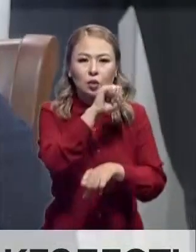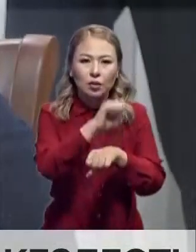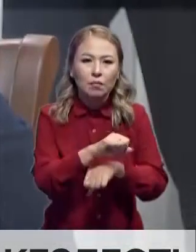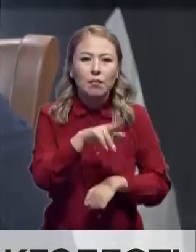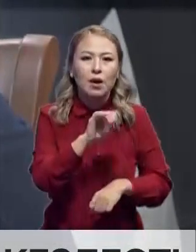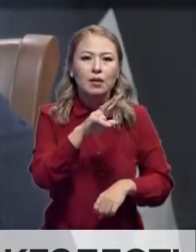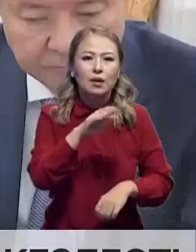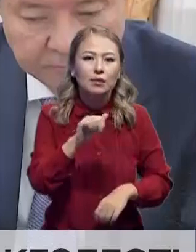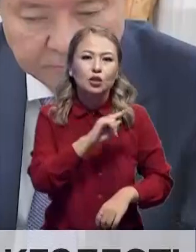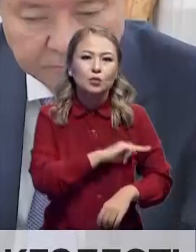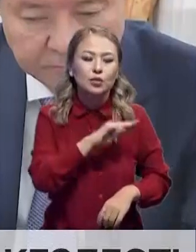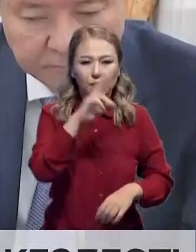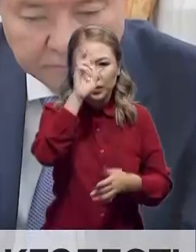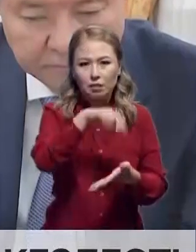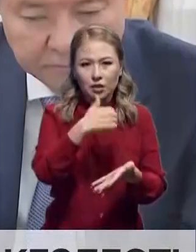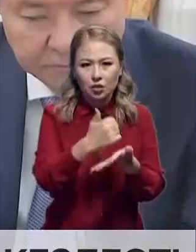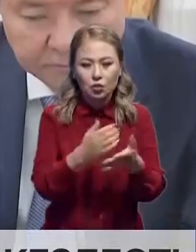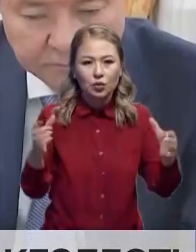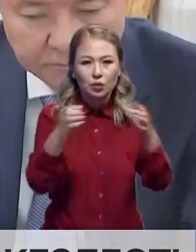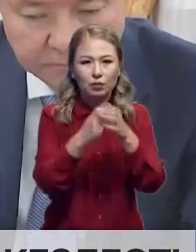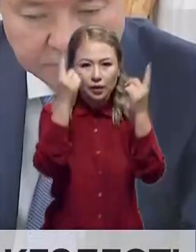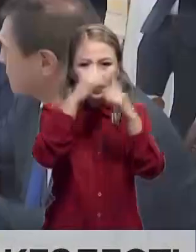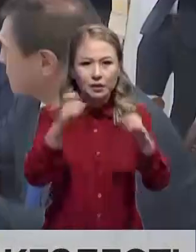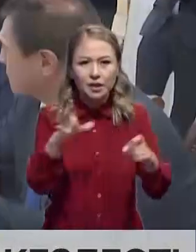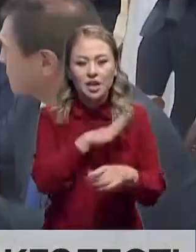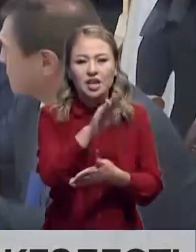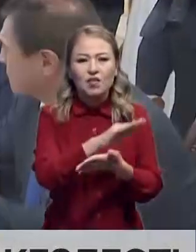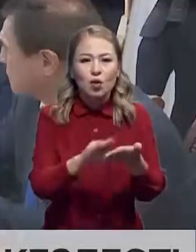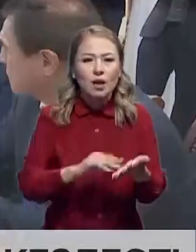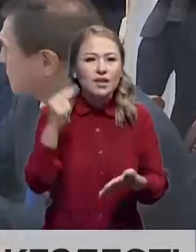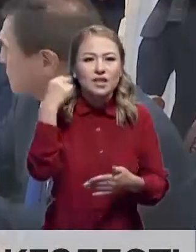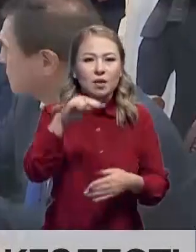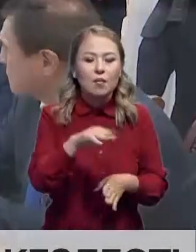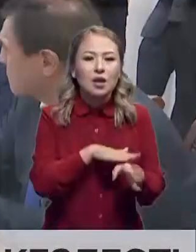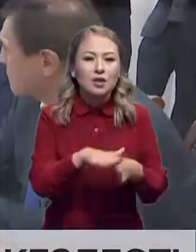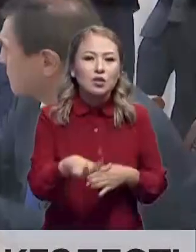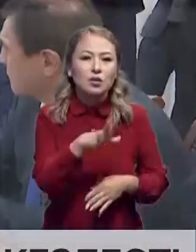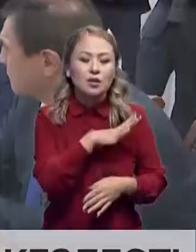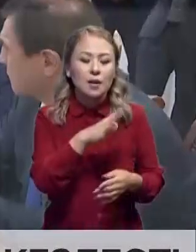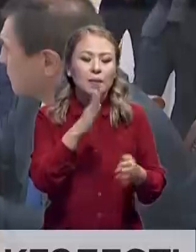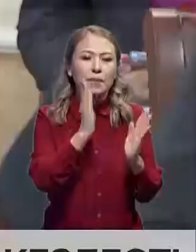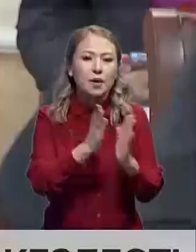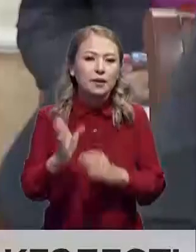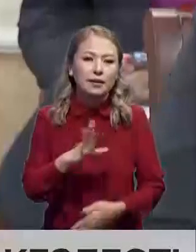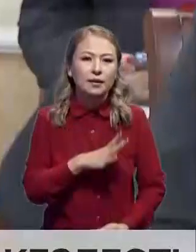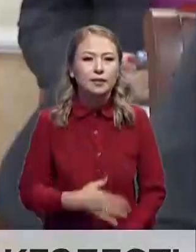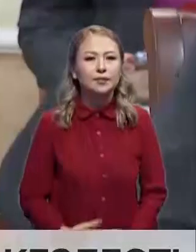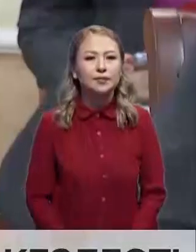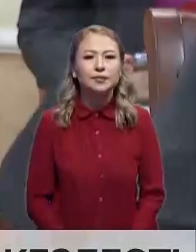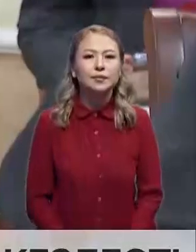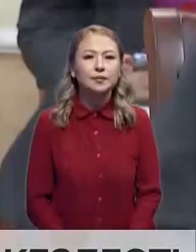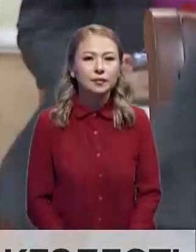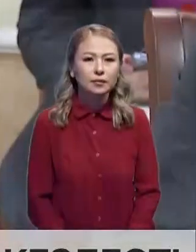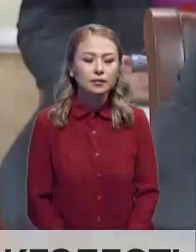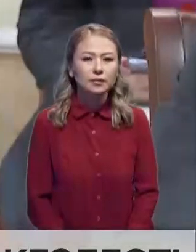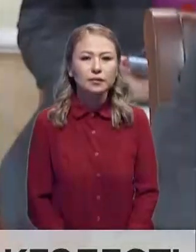қызметіне тоқталып, палатаның жұмысы мемлекет басшысы жолдауда айқындап берген реформаларды сапалы іске асыруға бағытталғанын